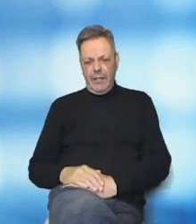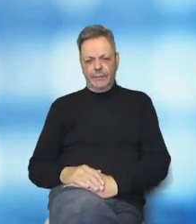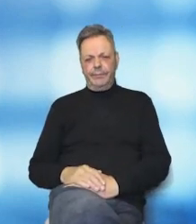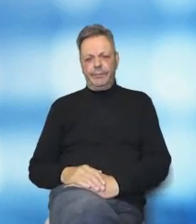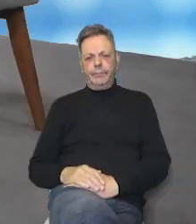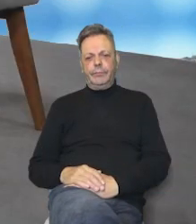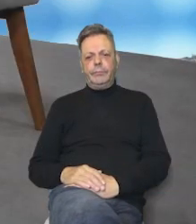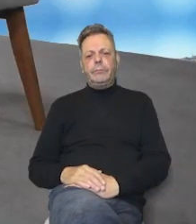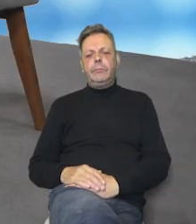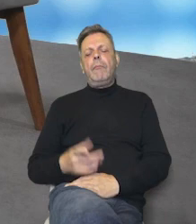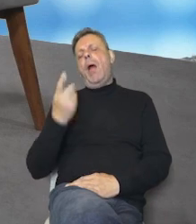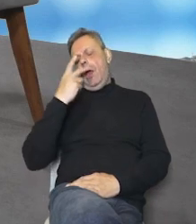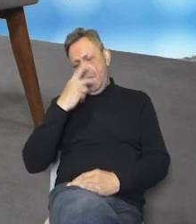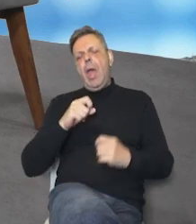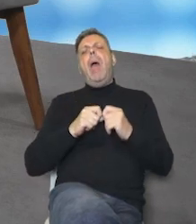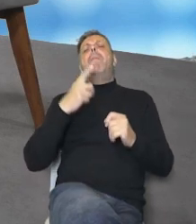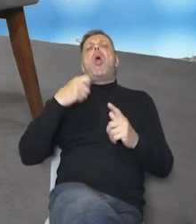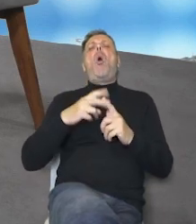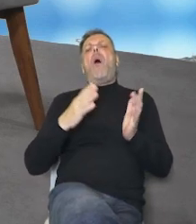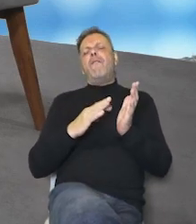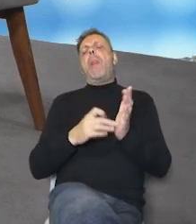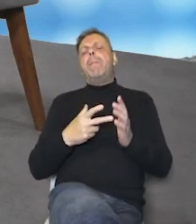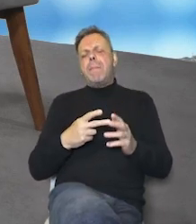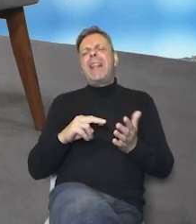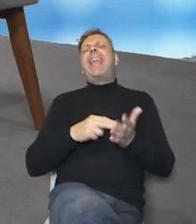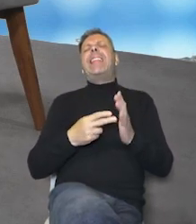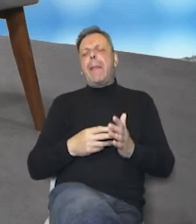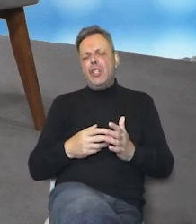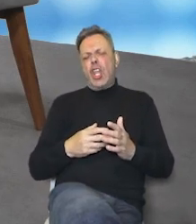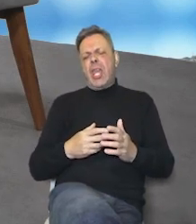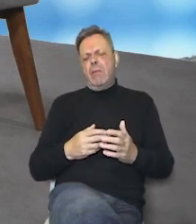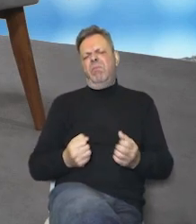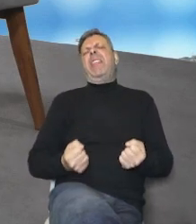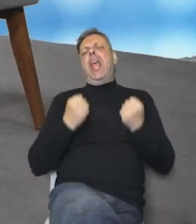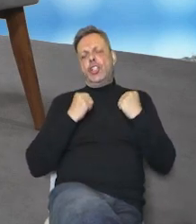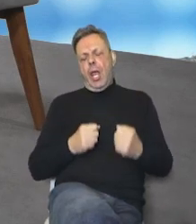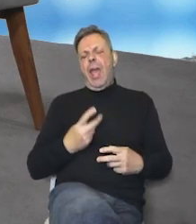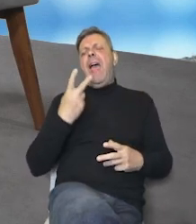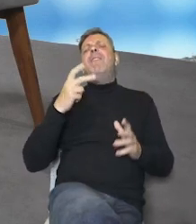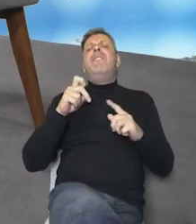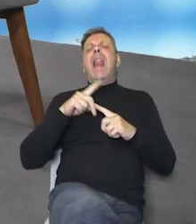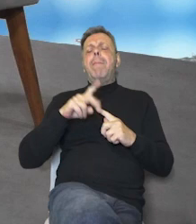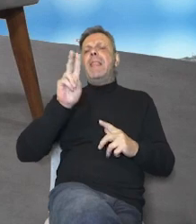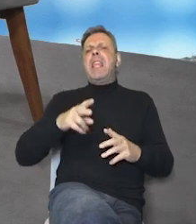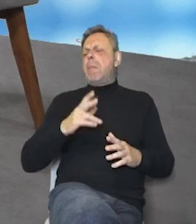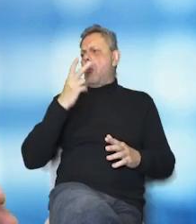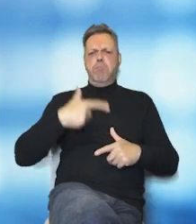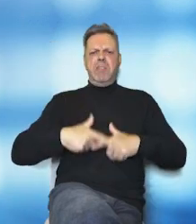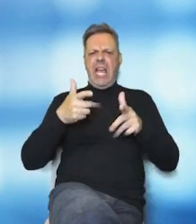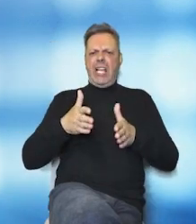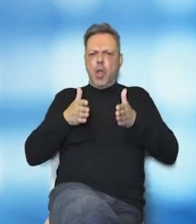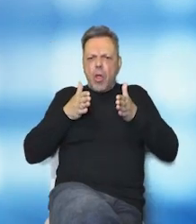Da, Biokovo je tehnički zahtjevnije svakako. Velebit ima uspostavljene jasne staze, vrlo